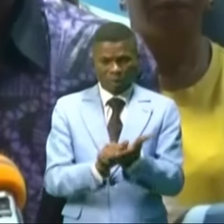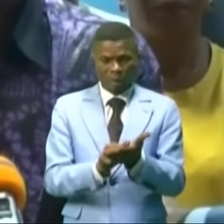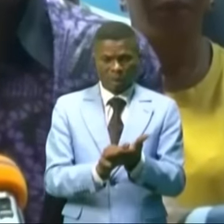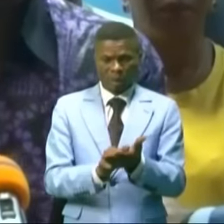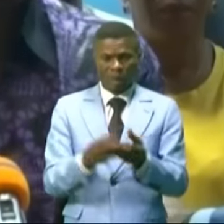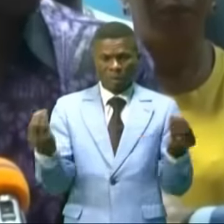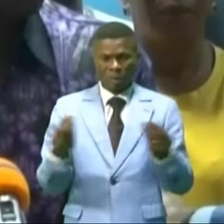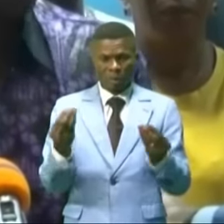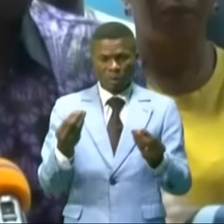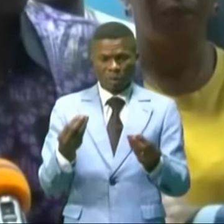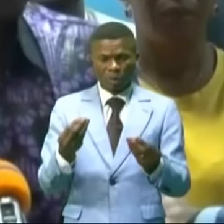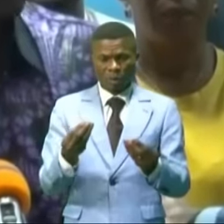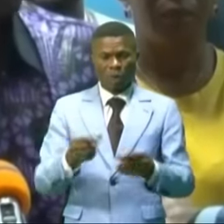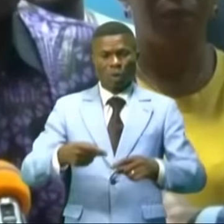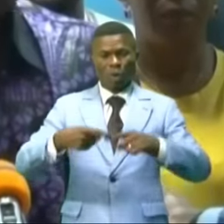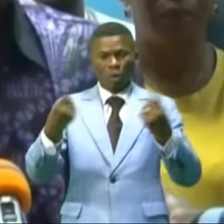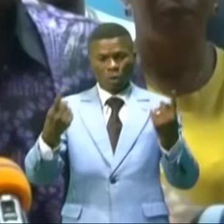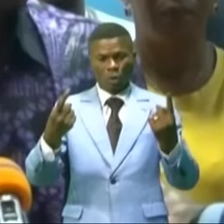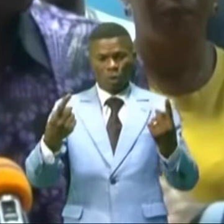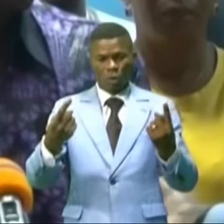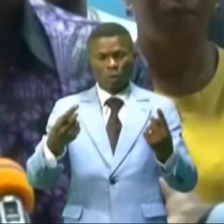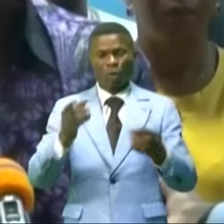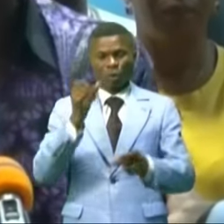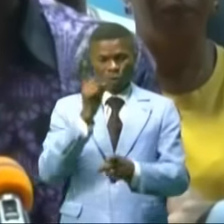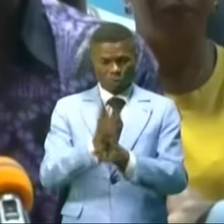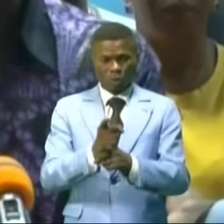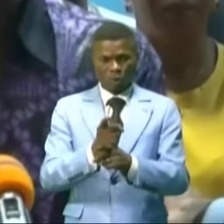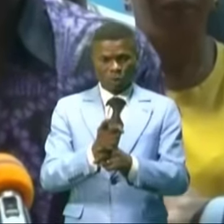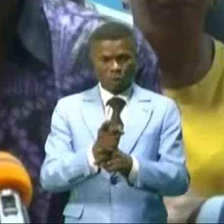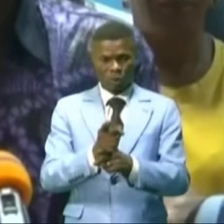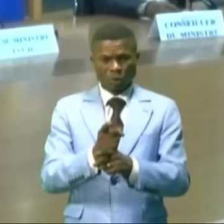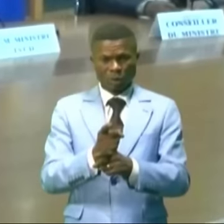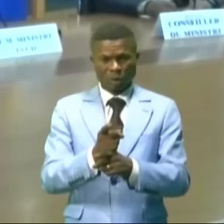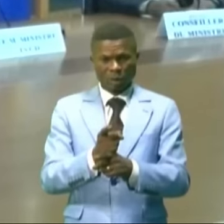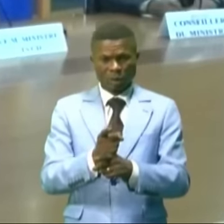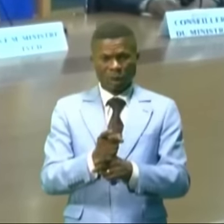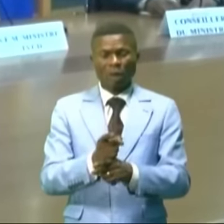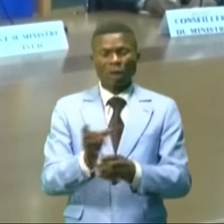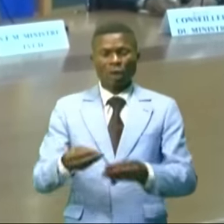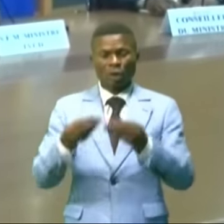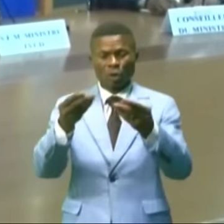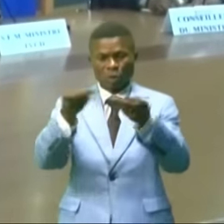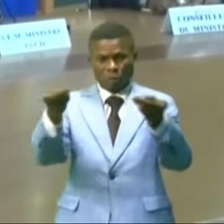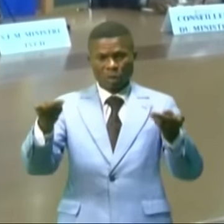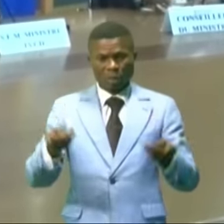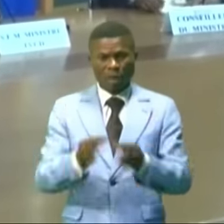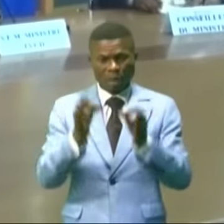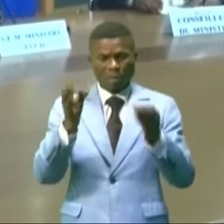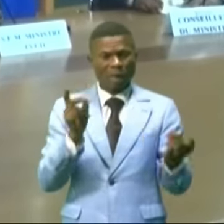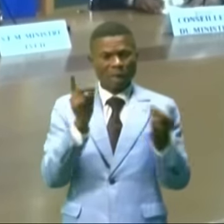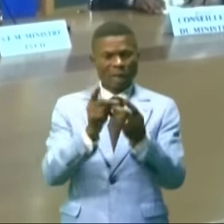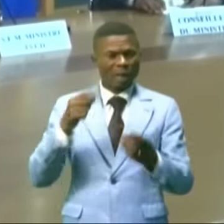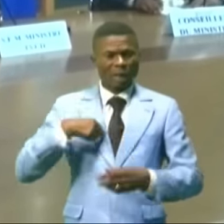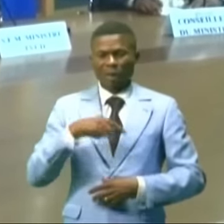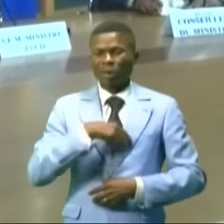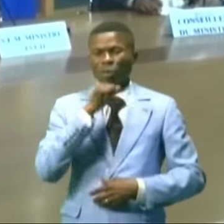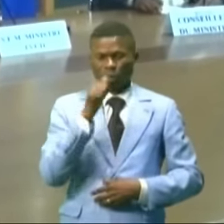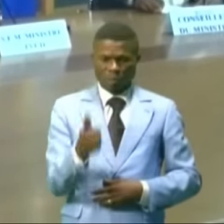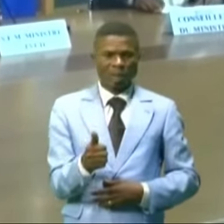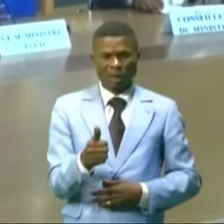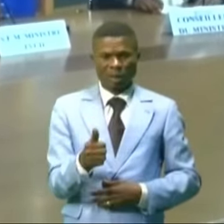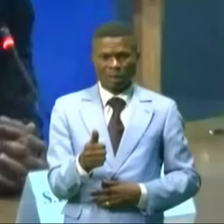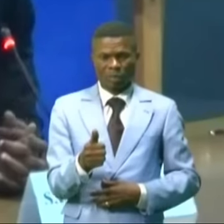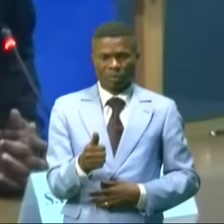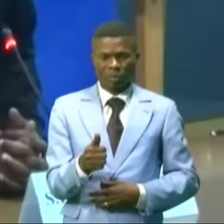pourquoi notre opposition farouche, parce qu'on ne peut pas faire une mise en concession, ça pour autant associer les bases syndicales.